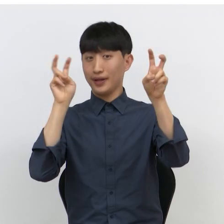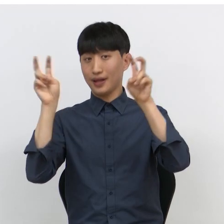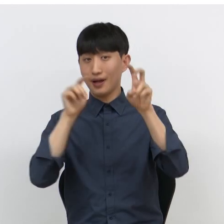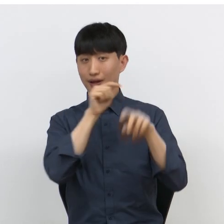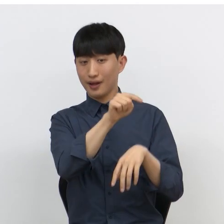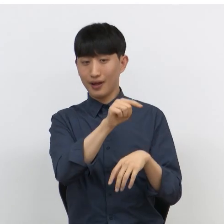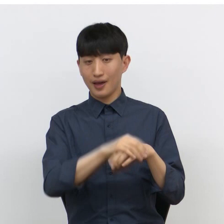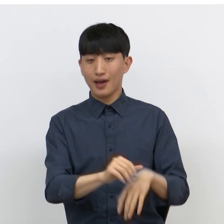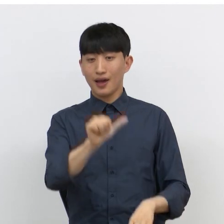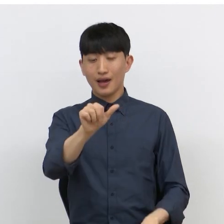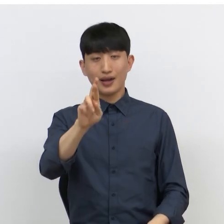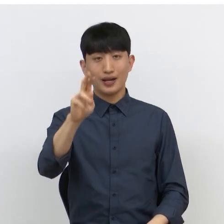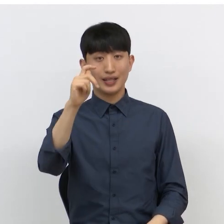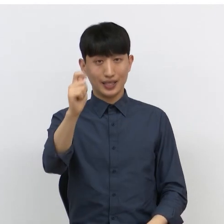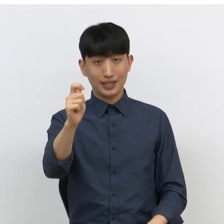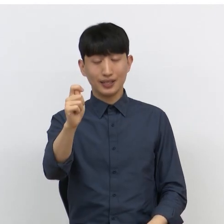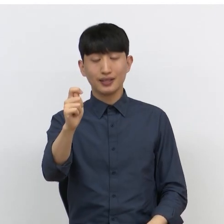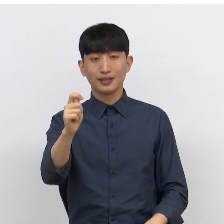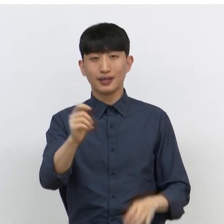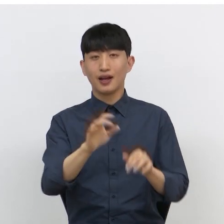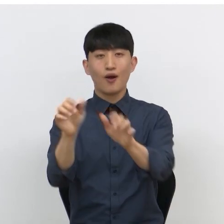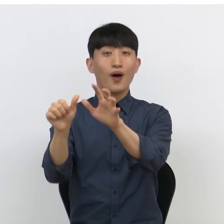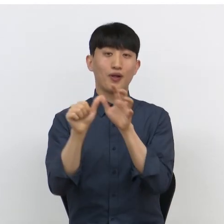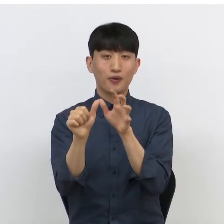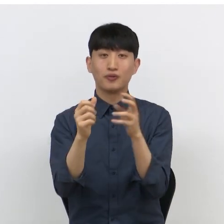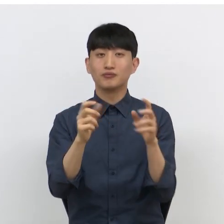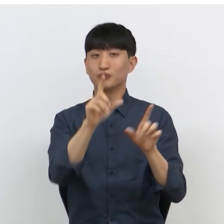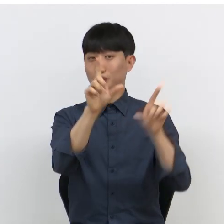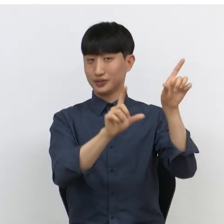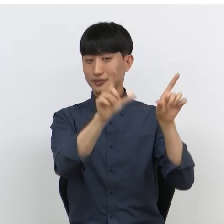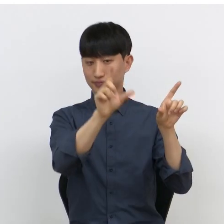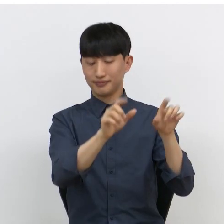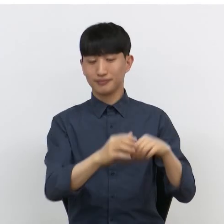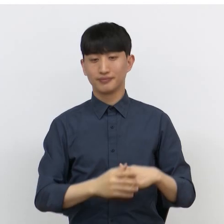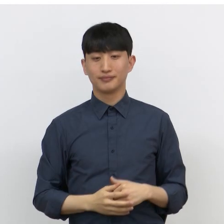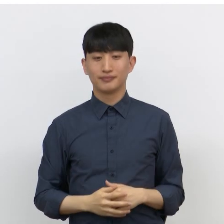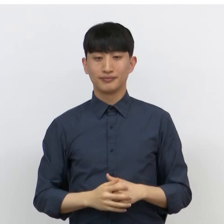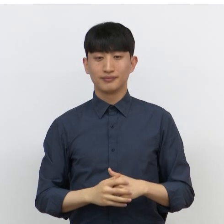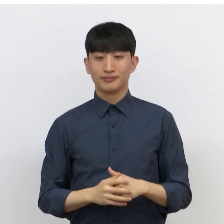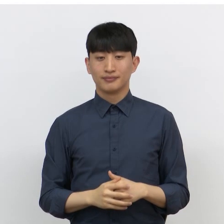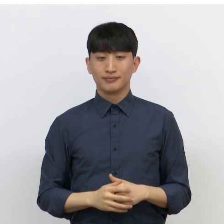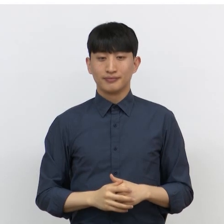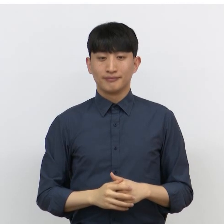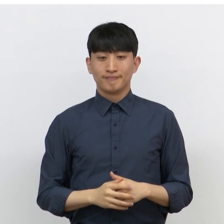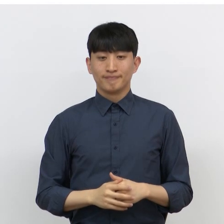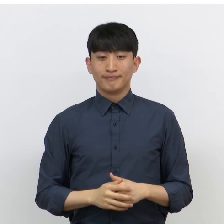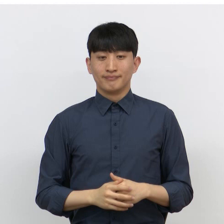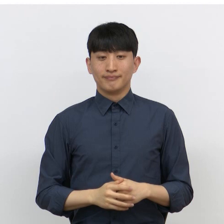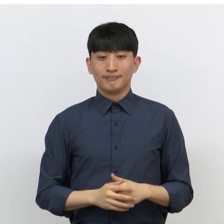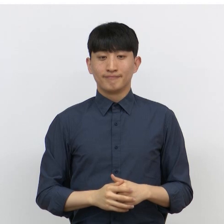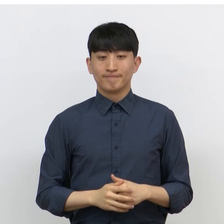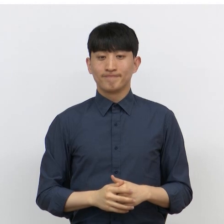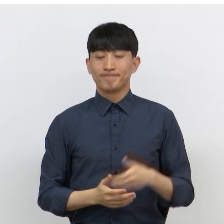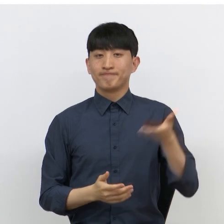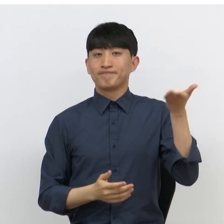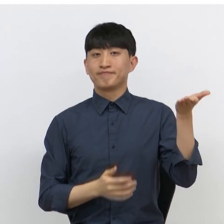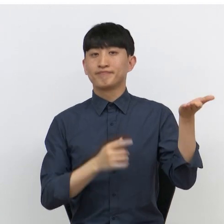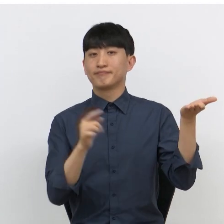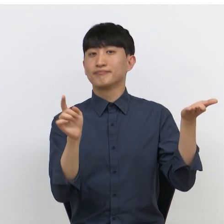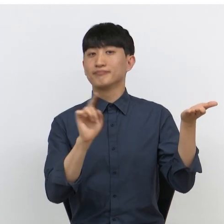마찬가지로 ART라고 하는 그것을 활용하는 모습을 보여주는 거고요. 자,